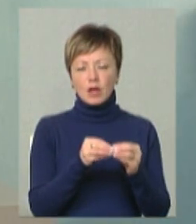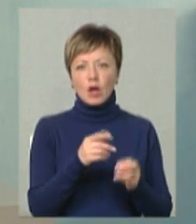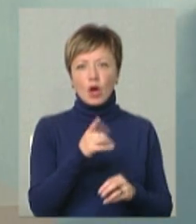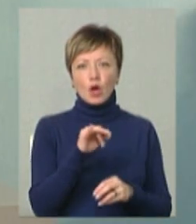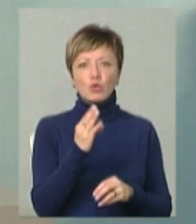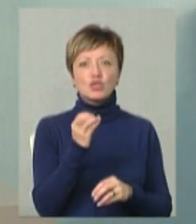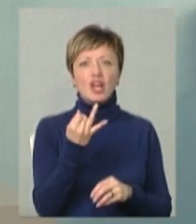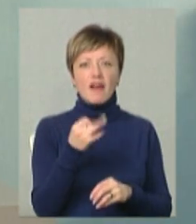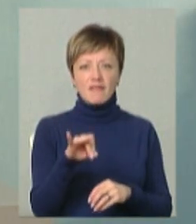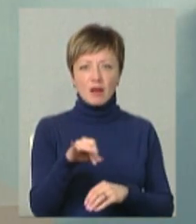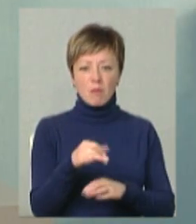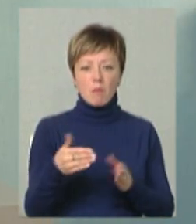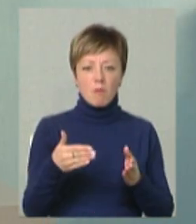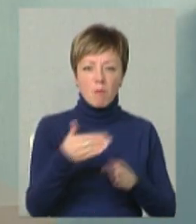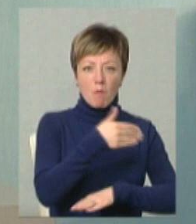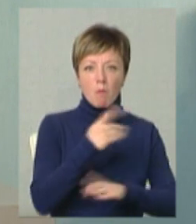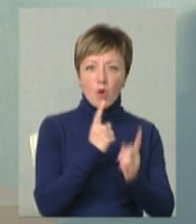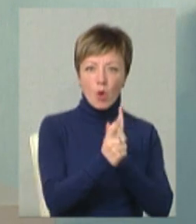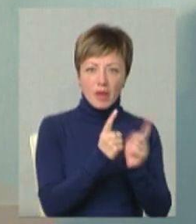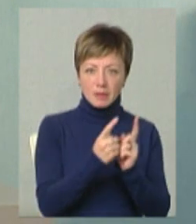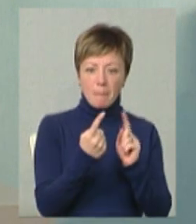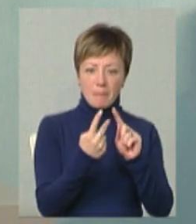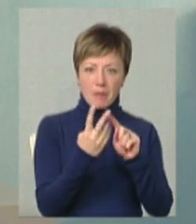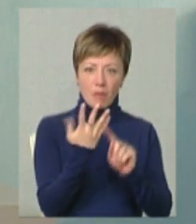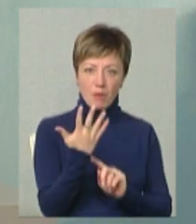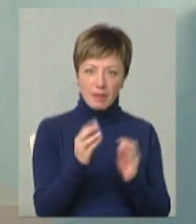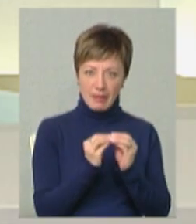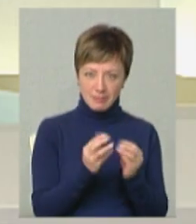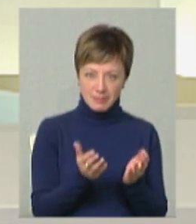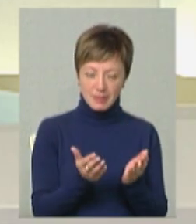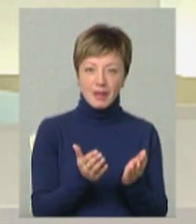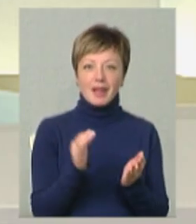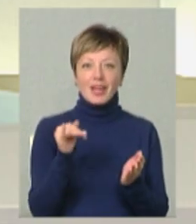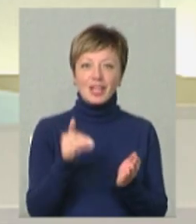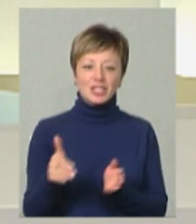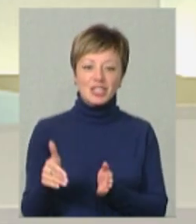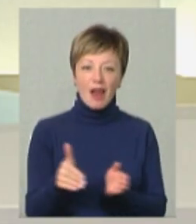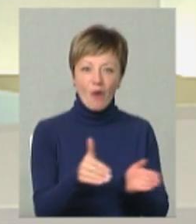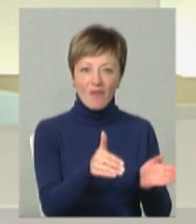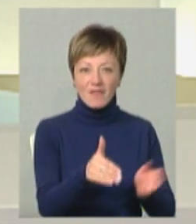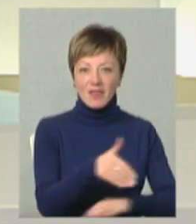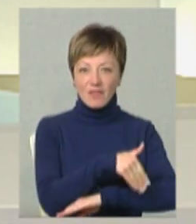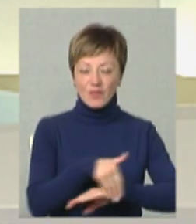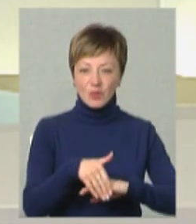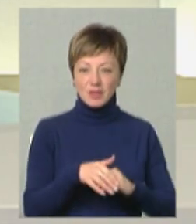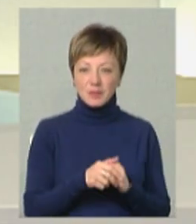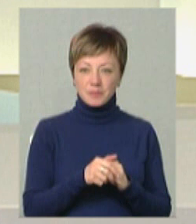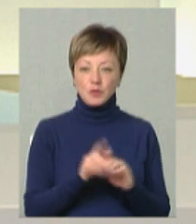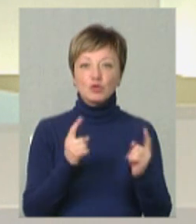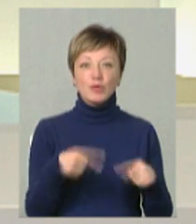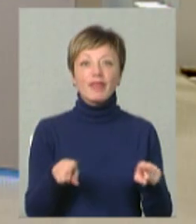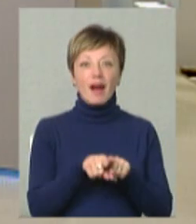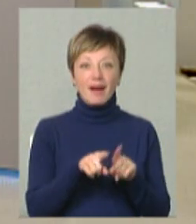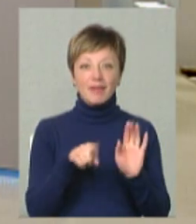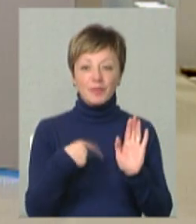перший, другий. От, ну, і, я поясню, чому. І шляхові вулиці. Я, чому так? Я,